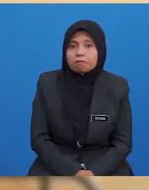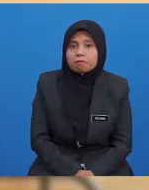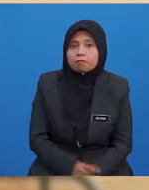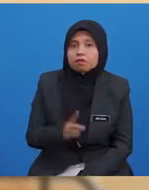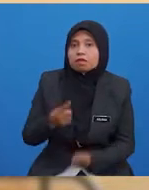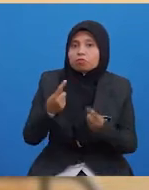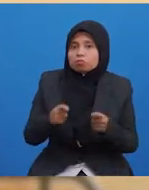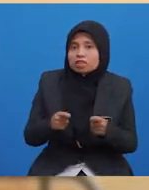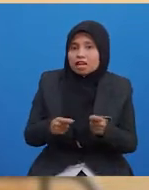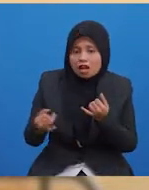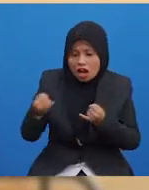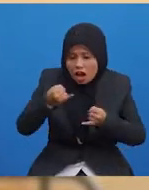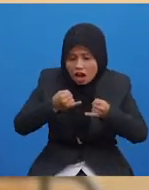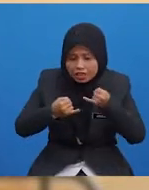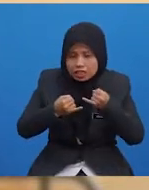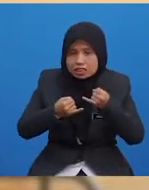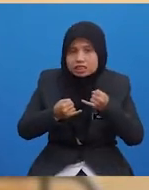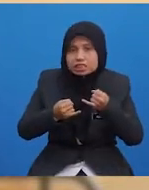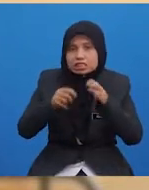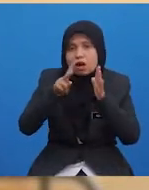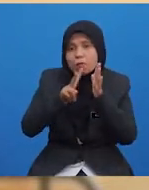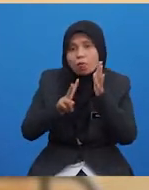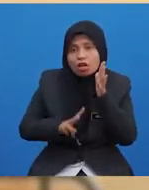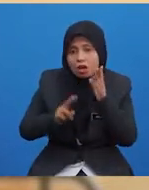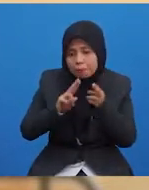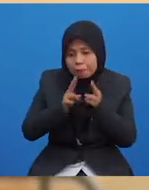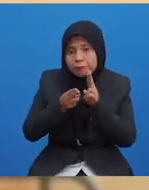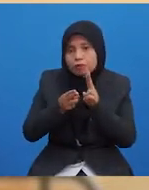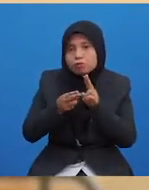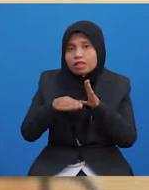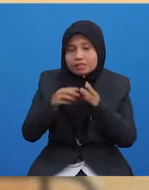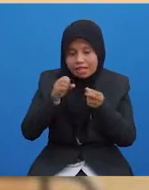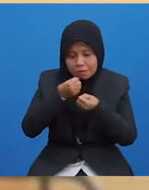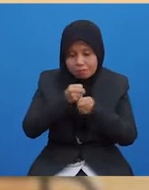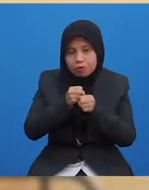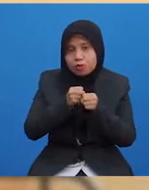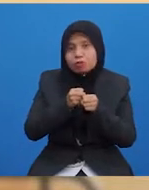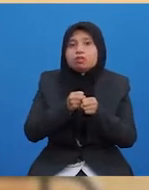Kamu telah menganalisis pola perubahan yang dipaparkan dalam bentuk jadual dan graf.